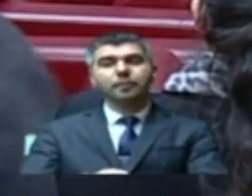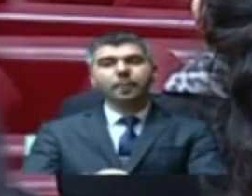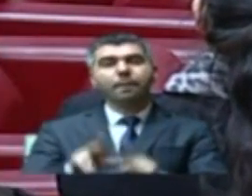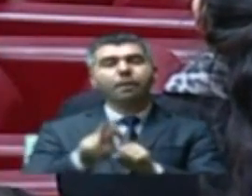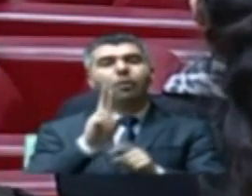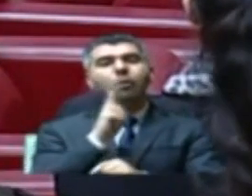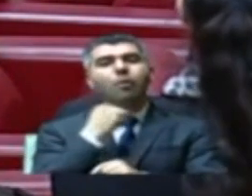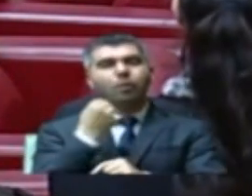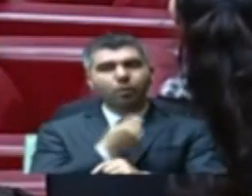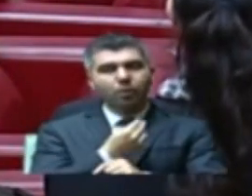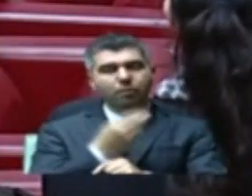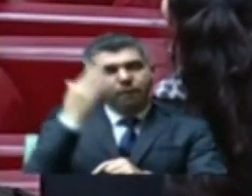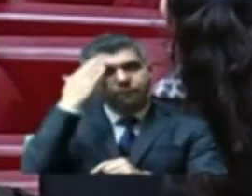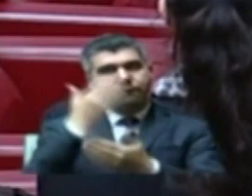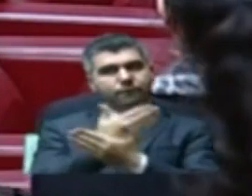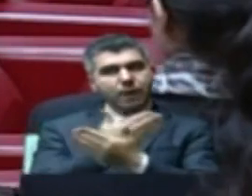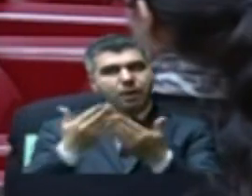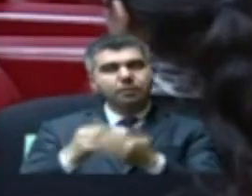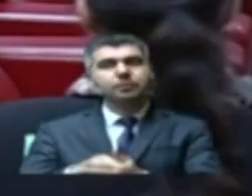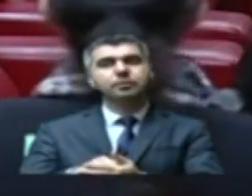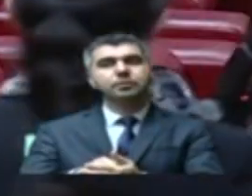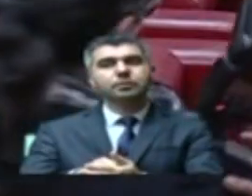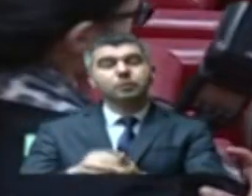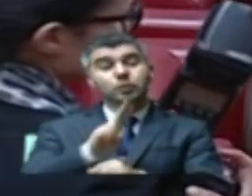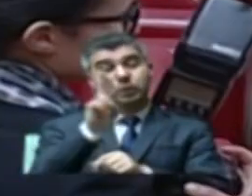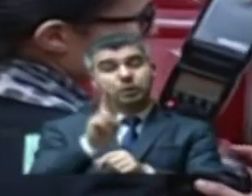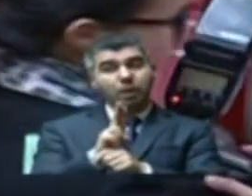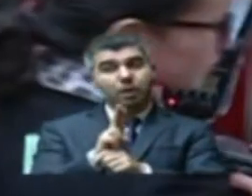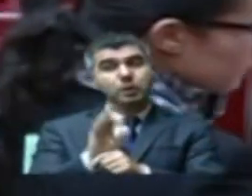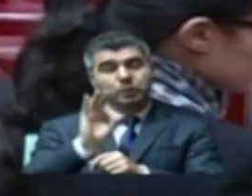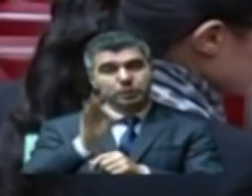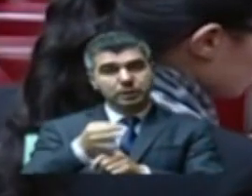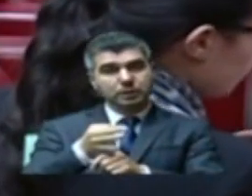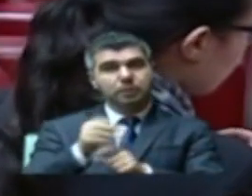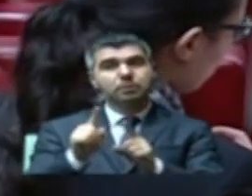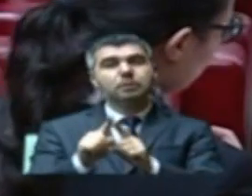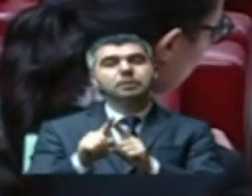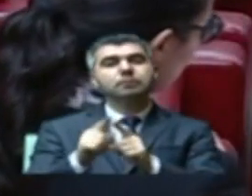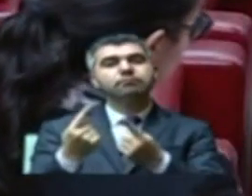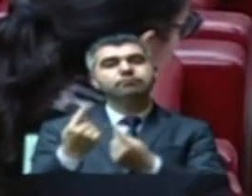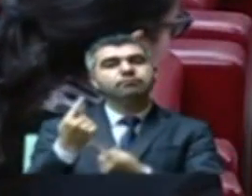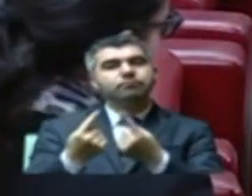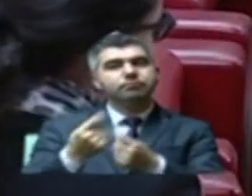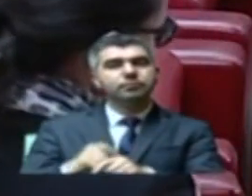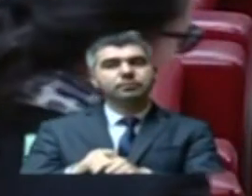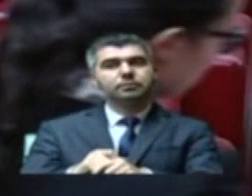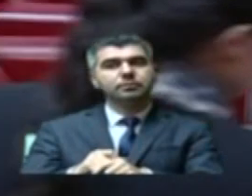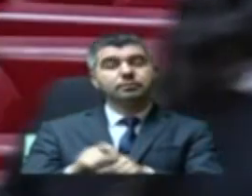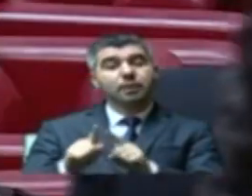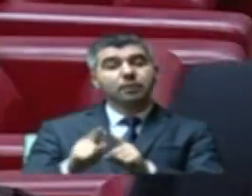فالحكومة تتفهم هذا السؤال المطروح المتعلق